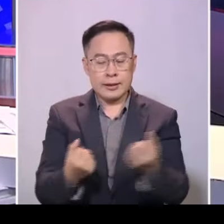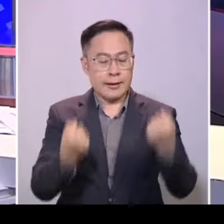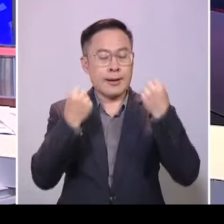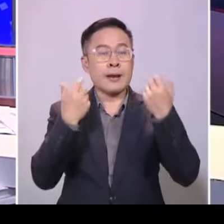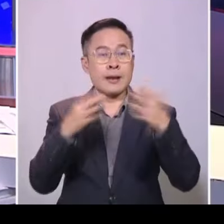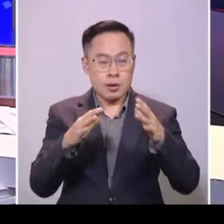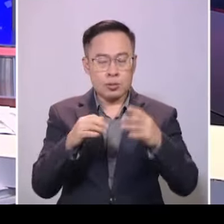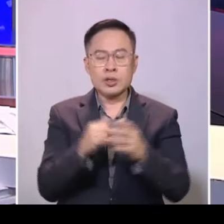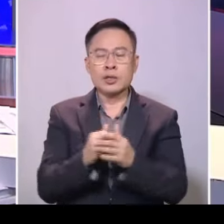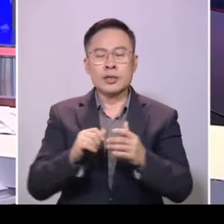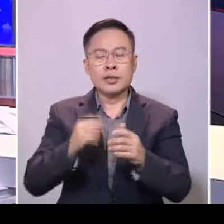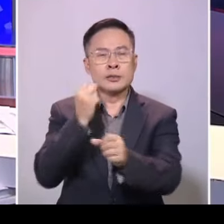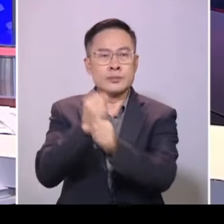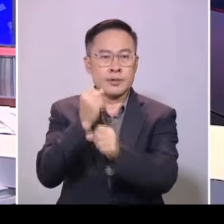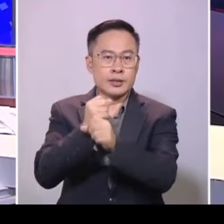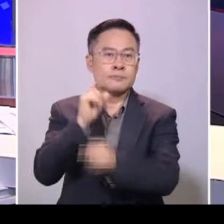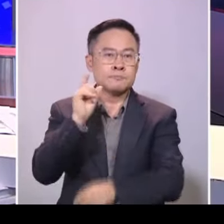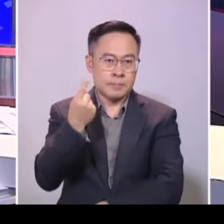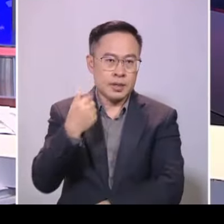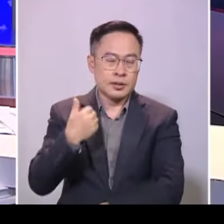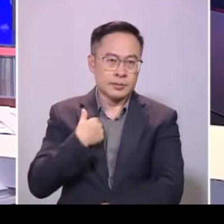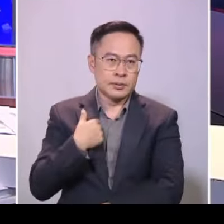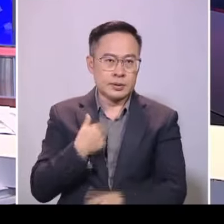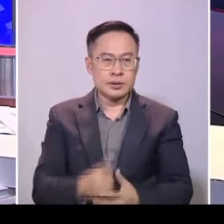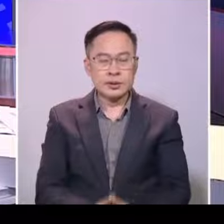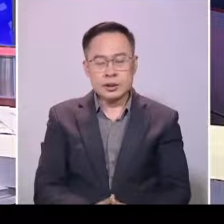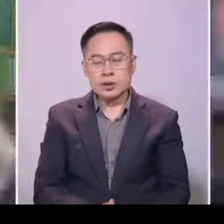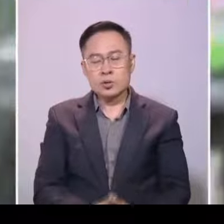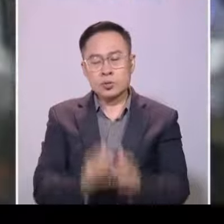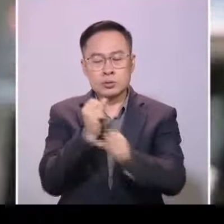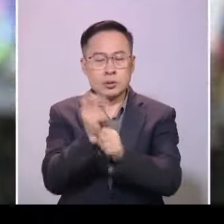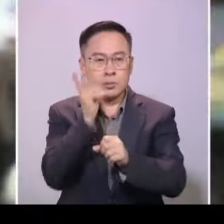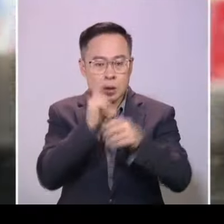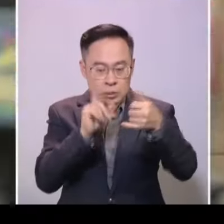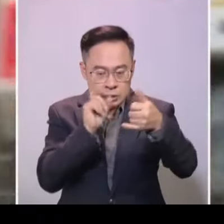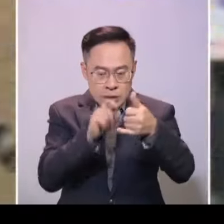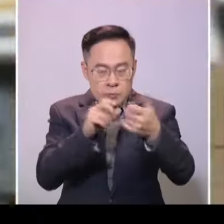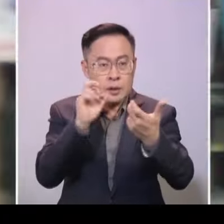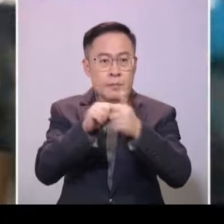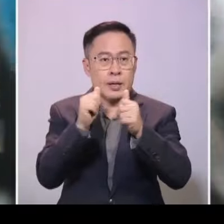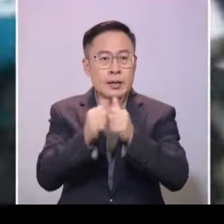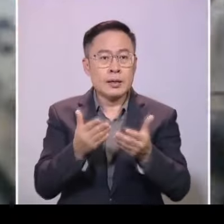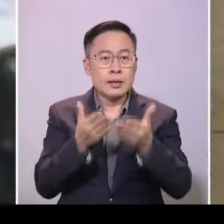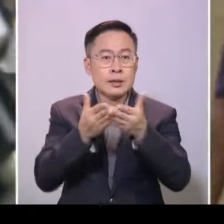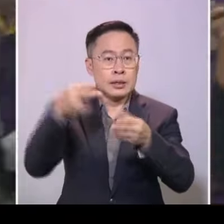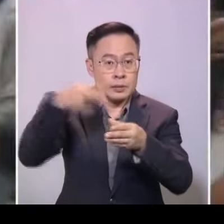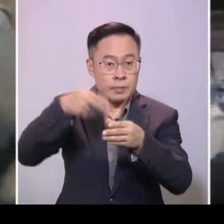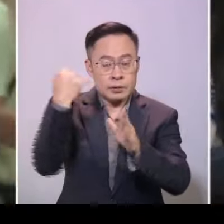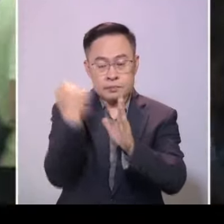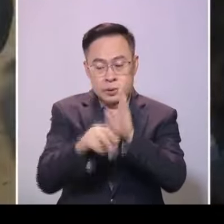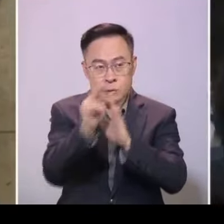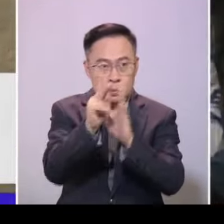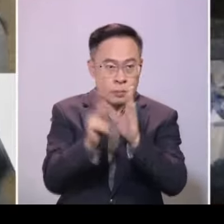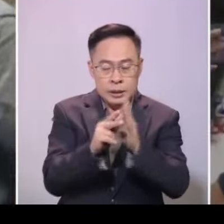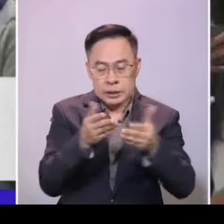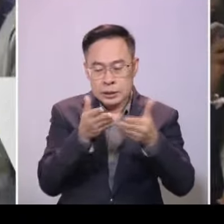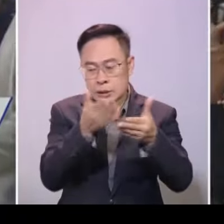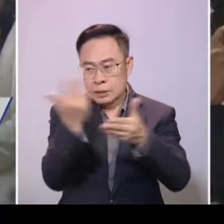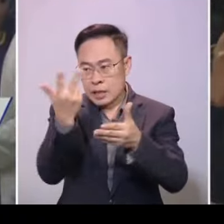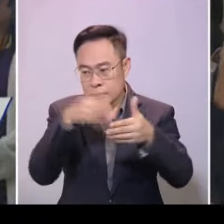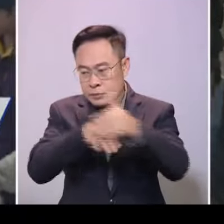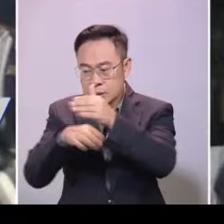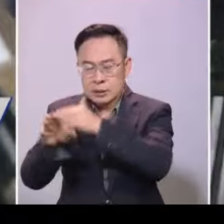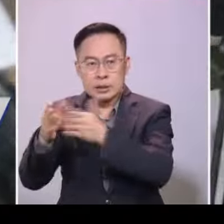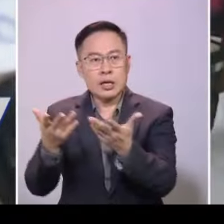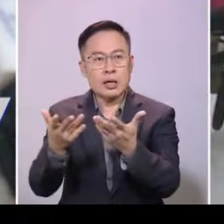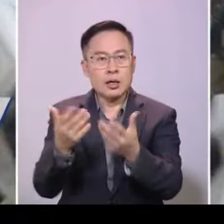ไงท่านบอกว่าประเด็นเรือน้ำมันเถื่อน3ลำเนี่ยค่ะที่หลายฝ่ายทั้งเกิดข้อสงสัยเกิดความคลางแคลงใจต่อการทำงานของเ